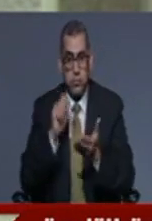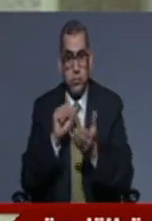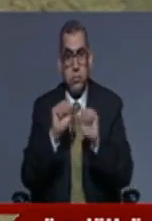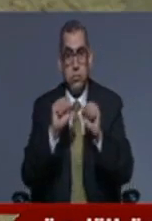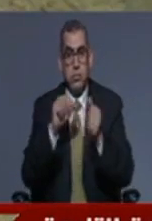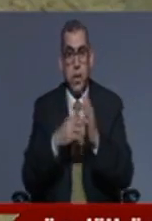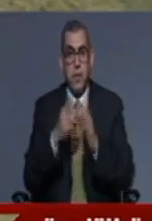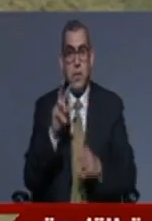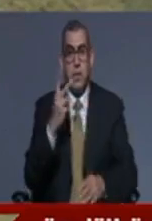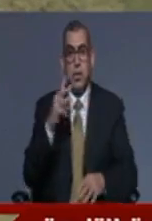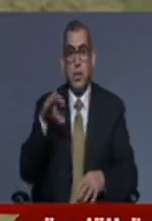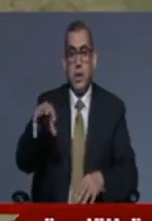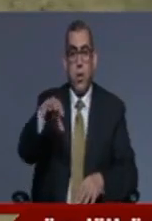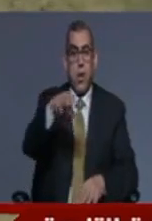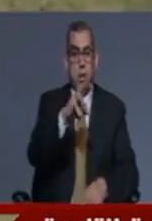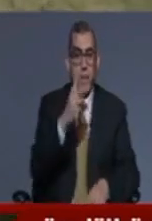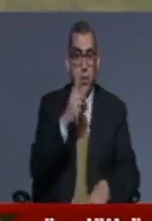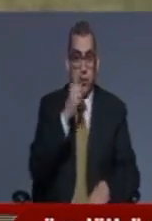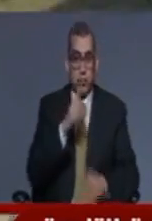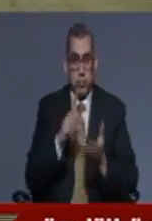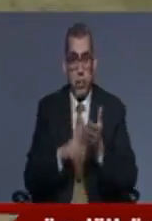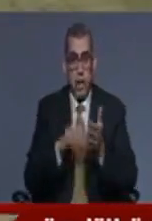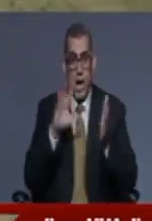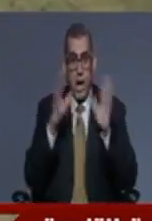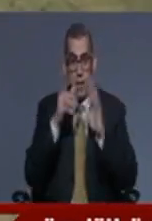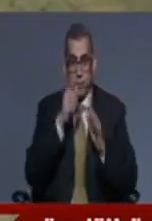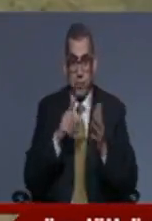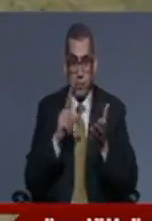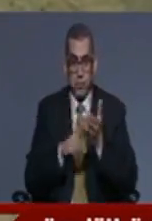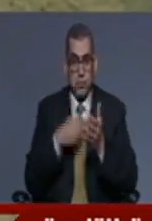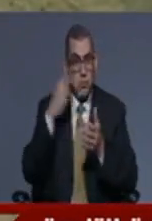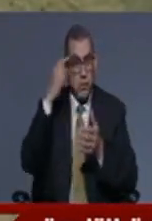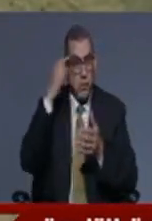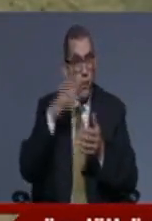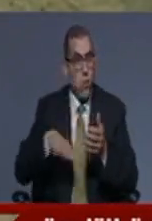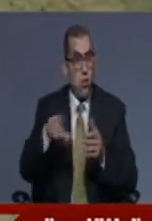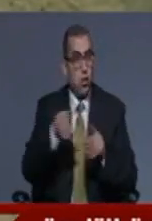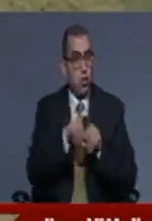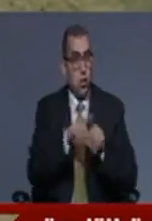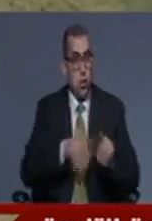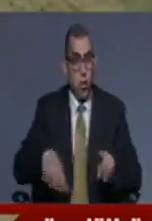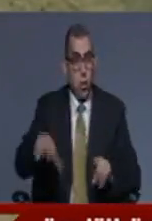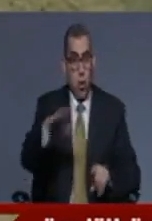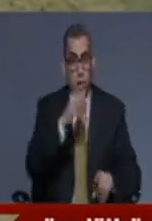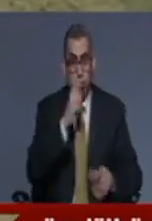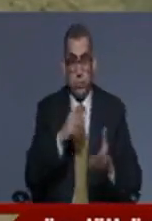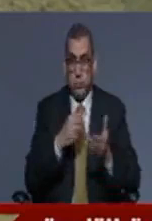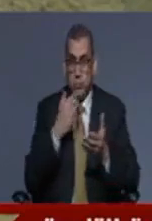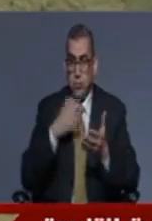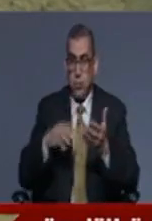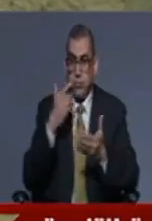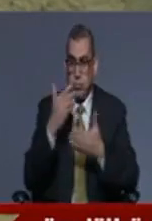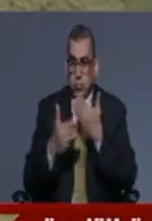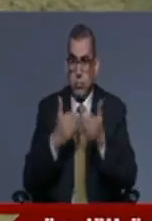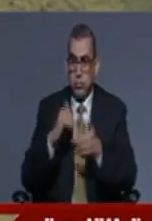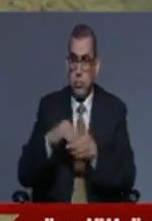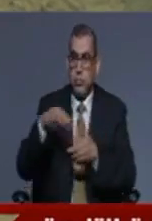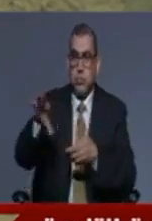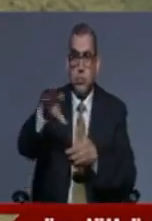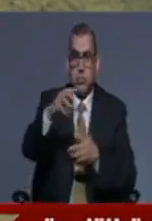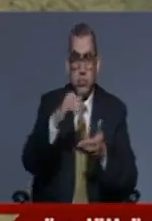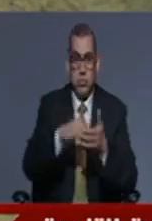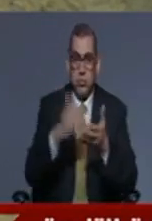17 دولة، وعلينا أن نقنع جميع الأشقاء والشقيقات في البلدان الأخرى ليشاركوا